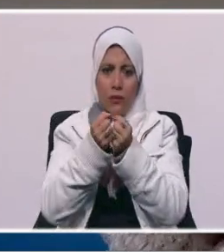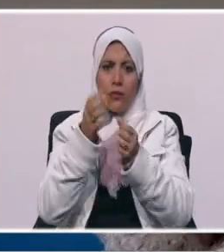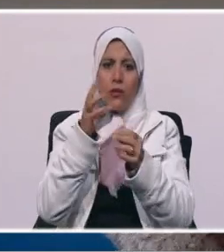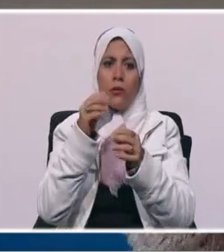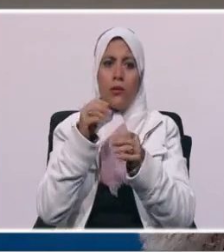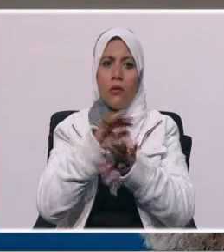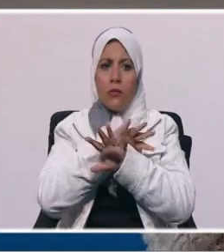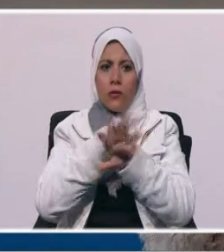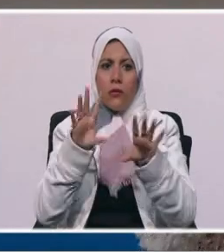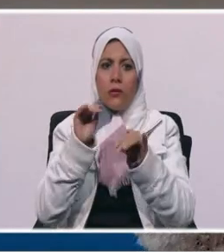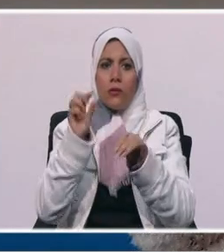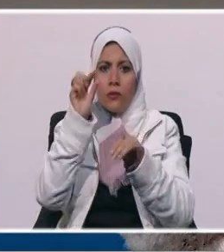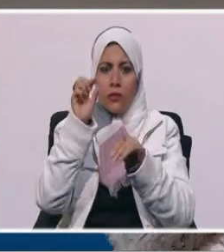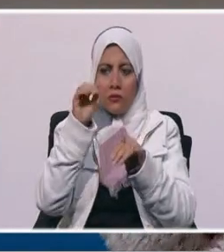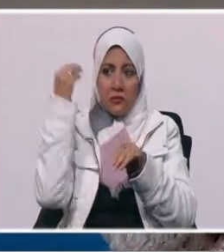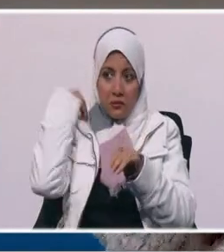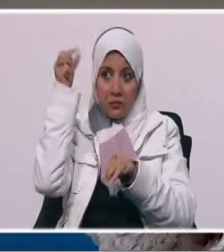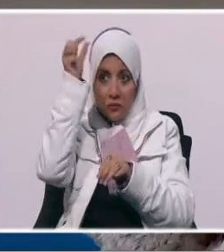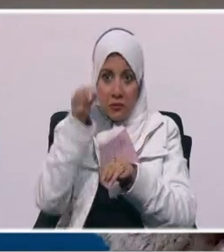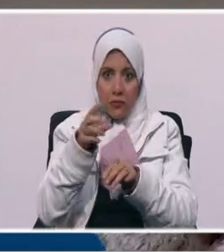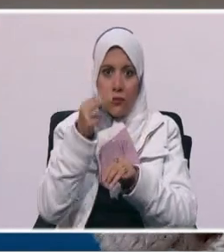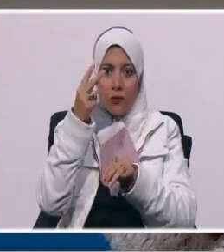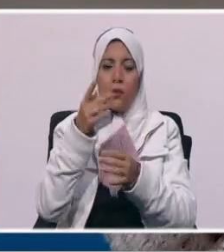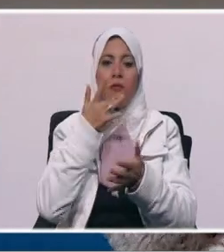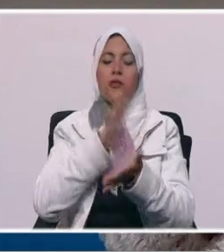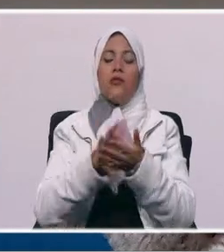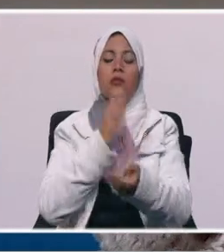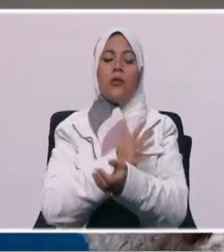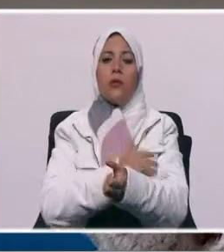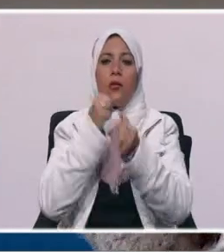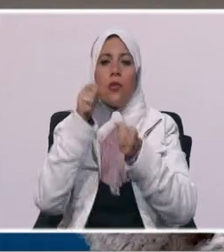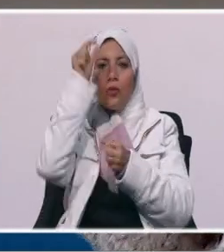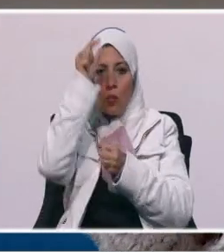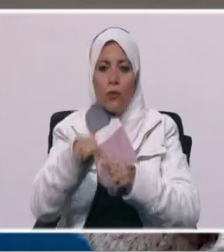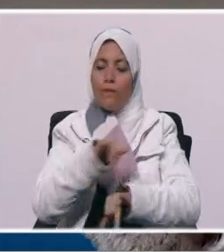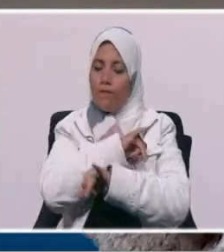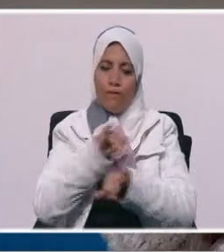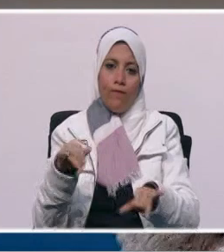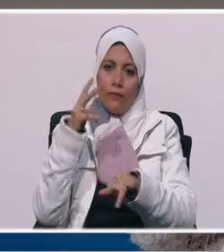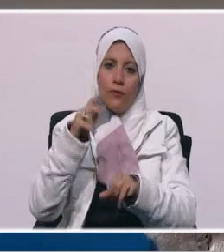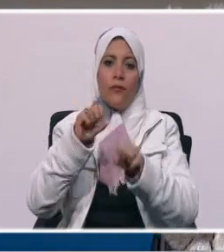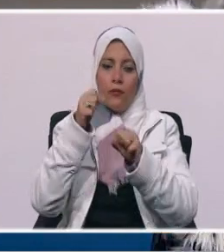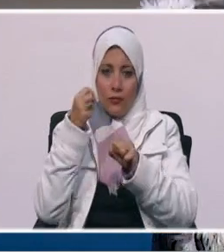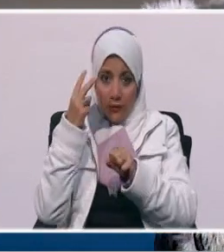واختفاء لغضروف وانزلاقين لغضروفين تانيين، ال 3 وال 4 وال 5.